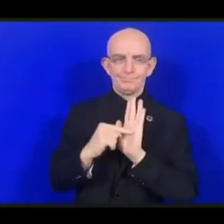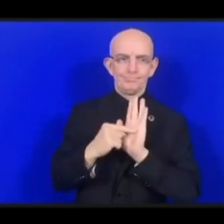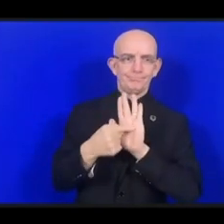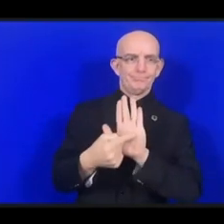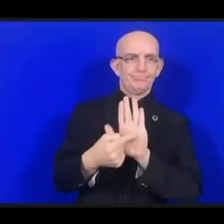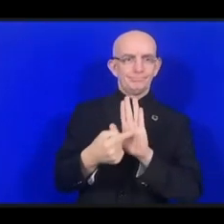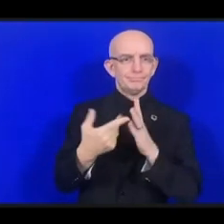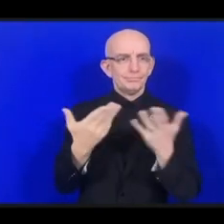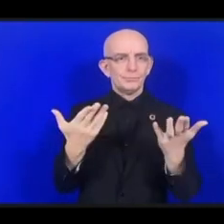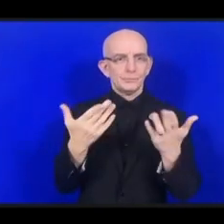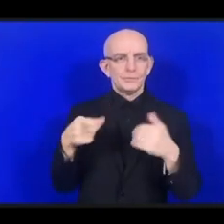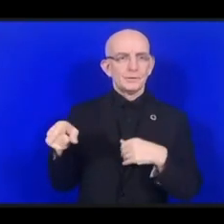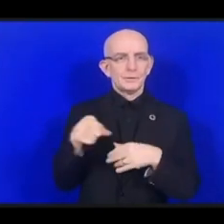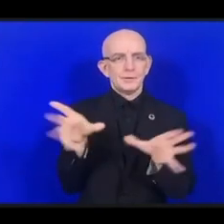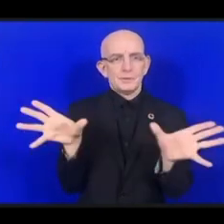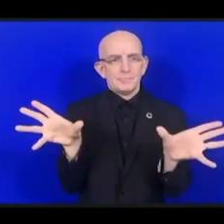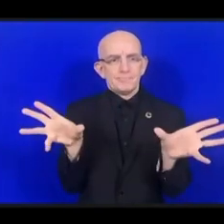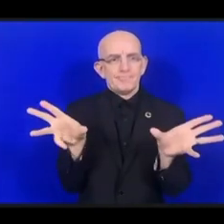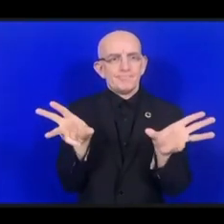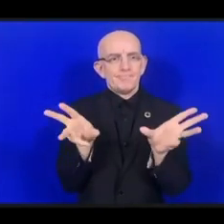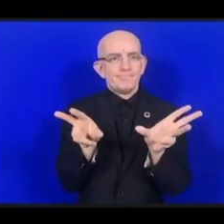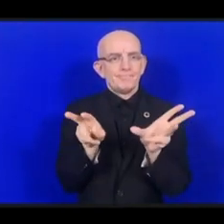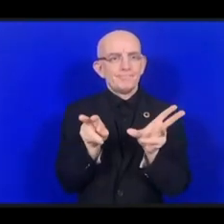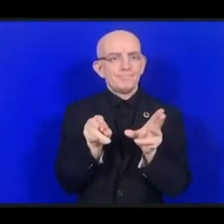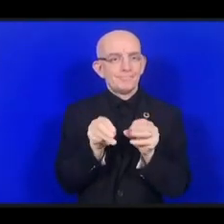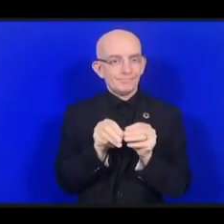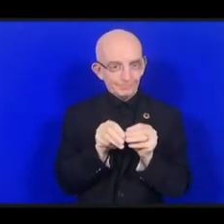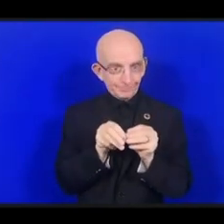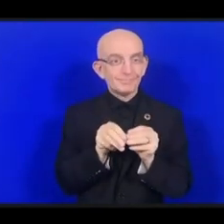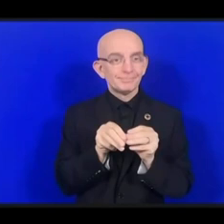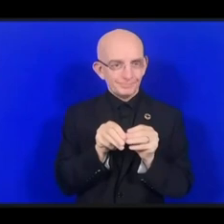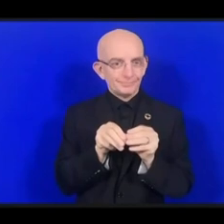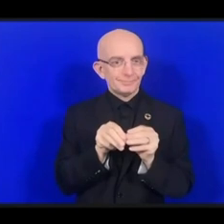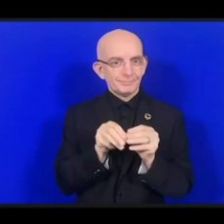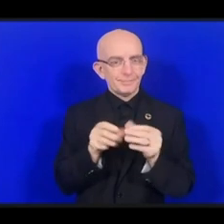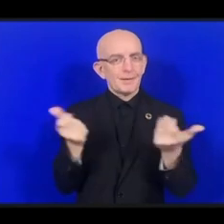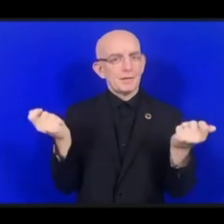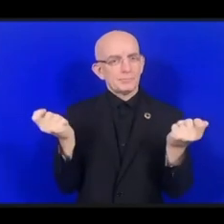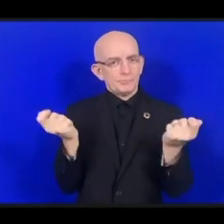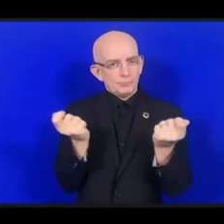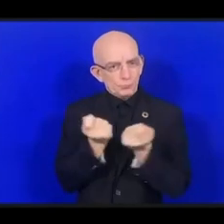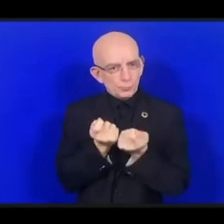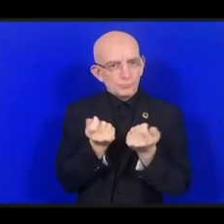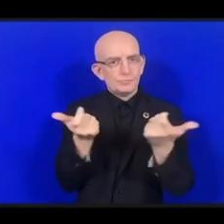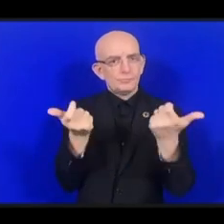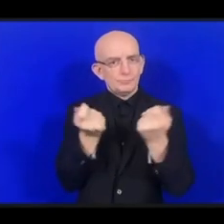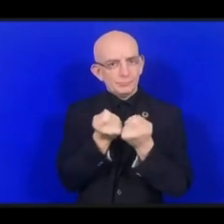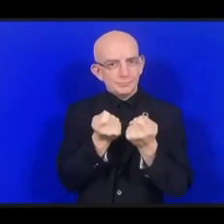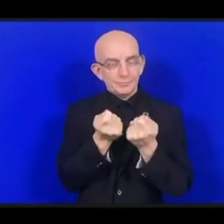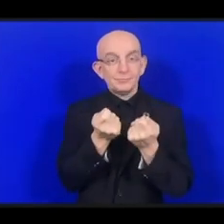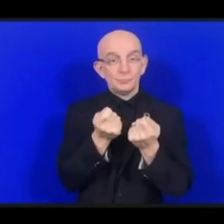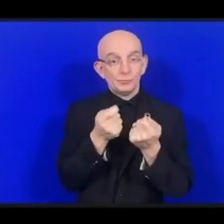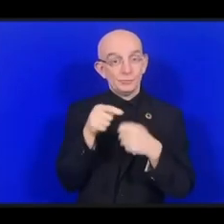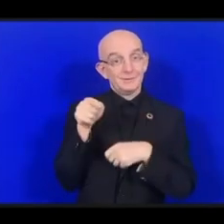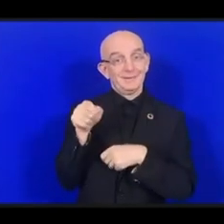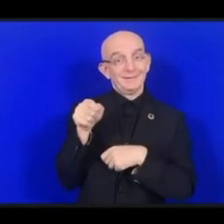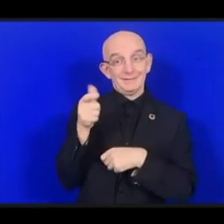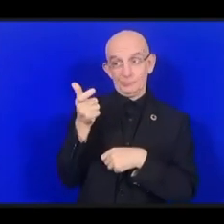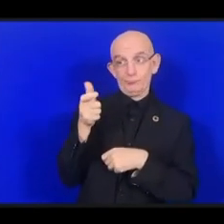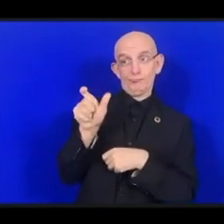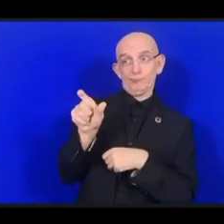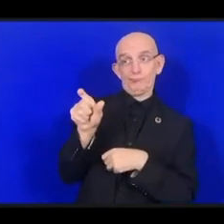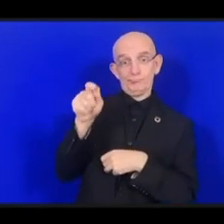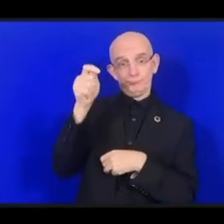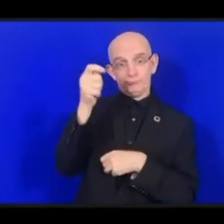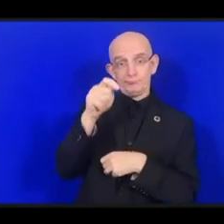معا وفي الاصل كان يعتقد ان هذه الكلمه كان لها دلاله سلبيه